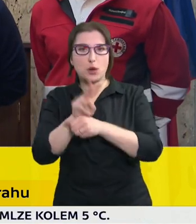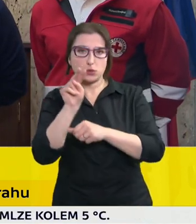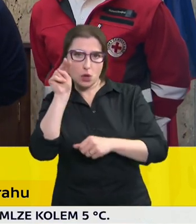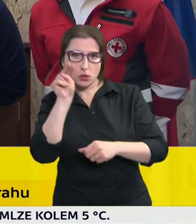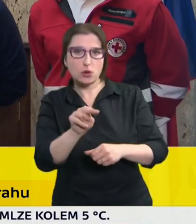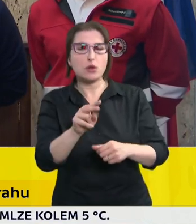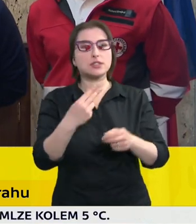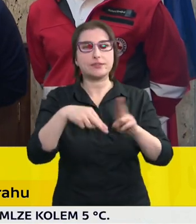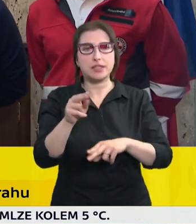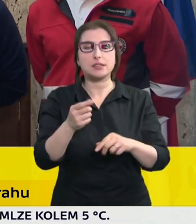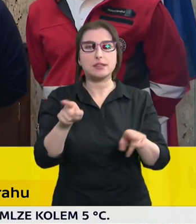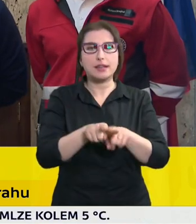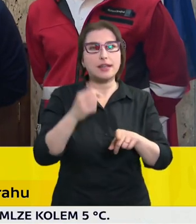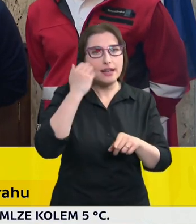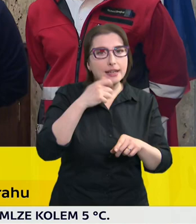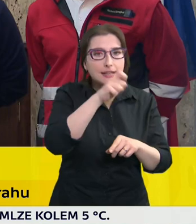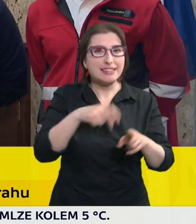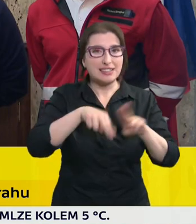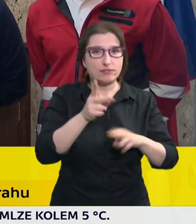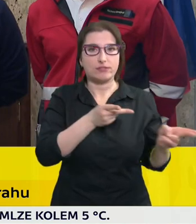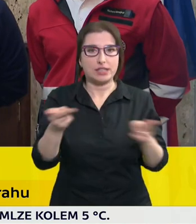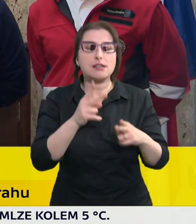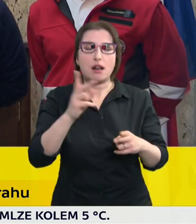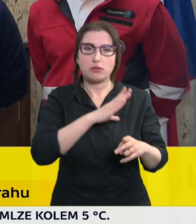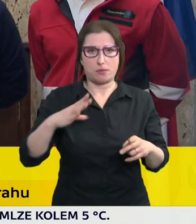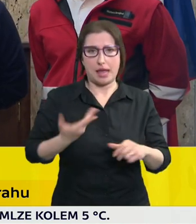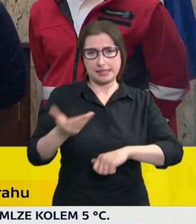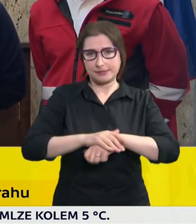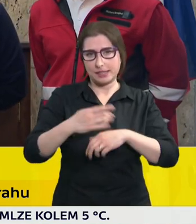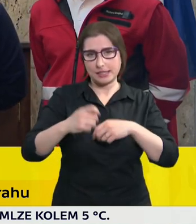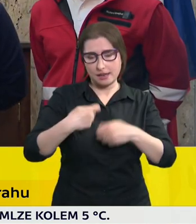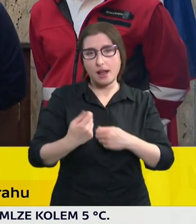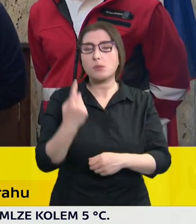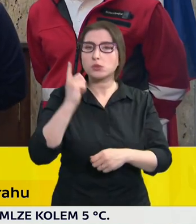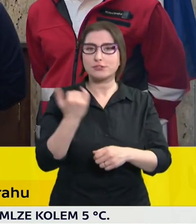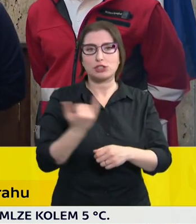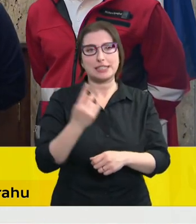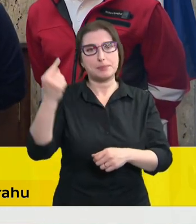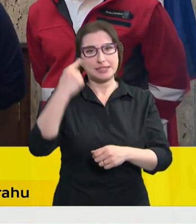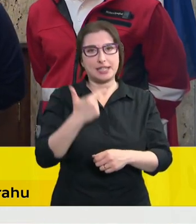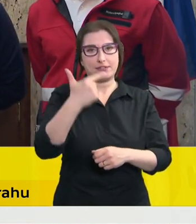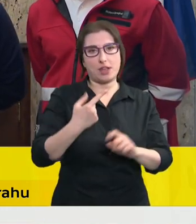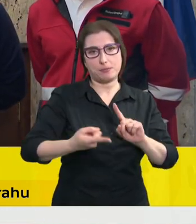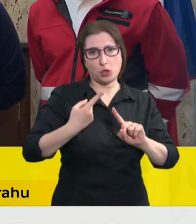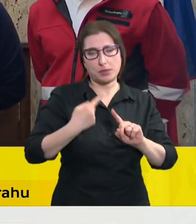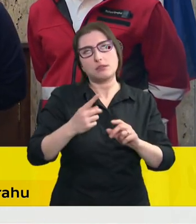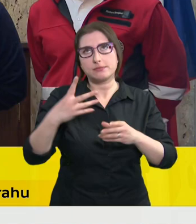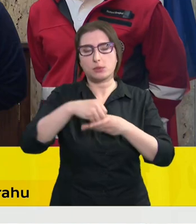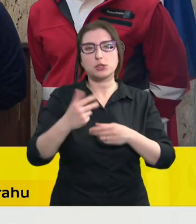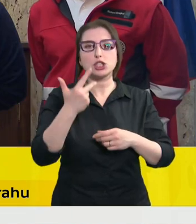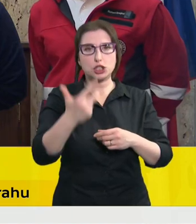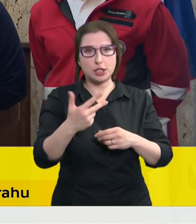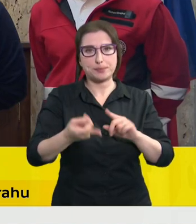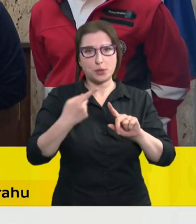na počty těch nemocných. Je potřeba splnit dvě základní podmínky, respektive tři. Péče na